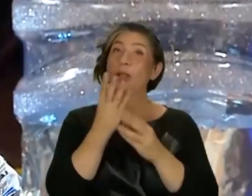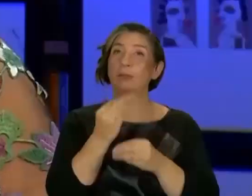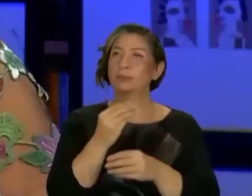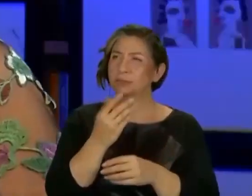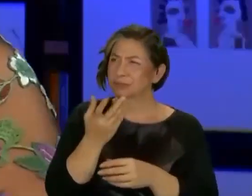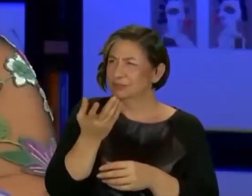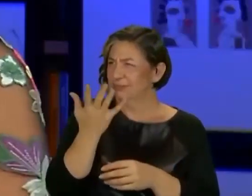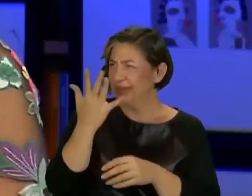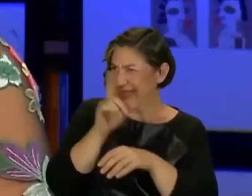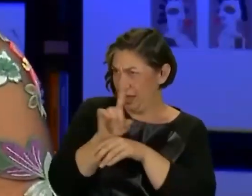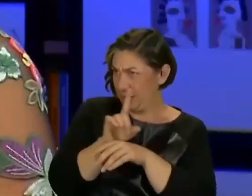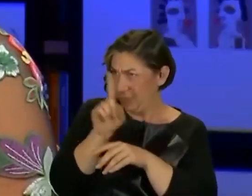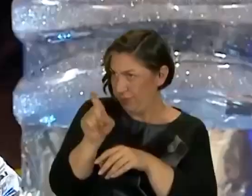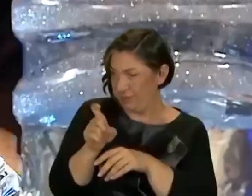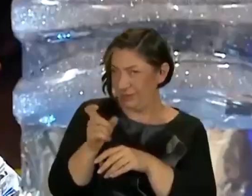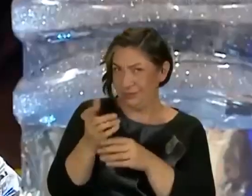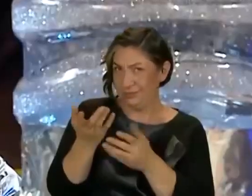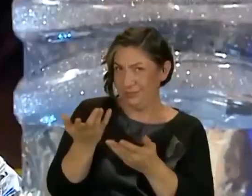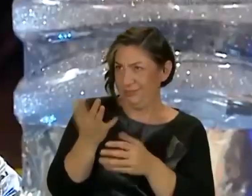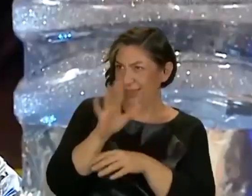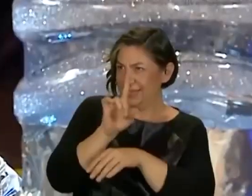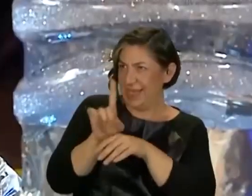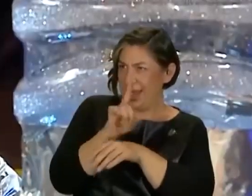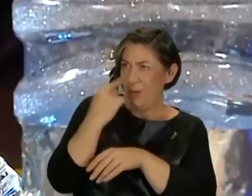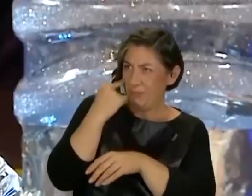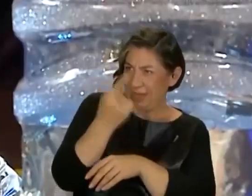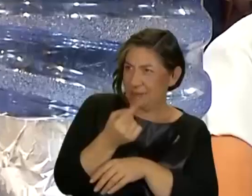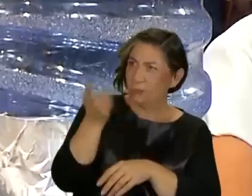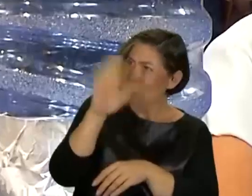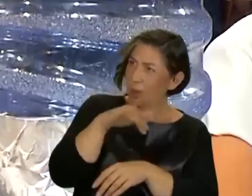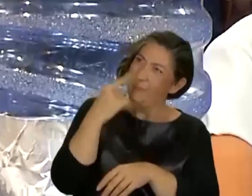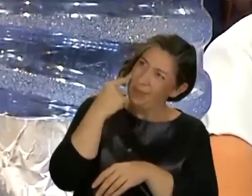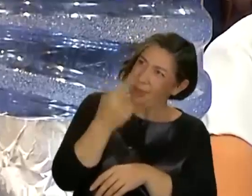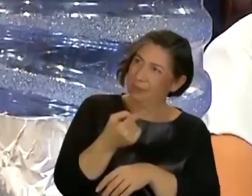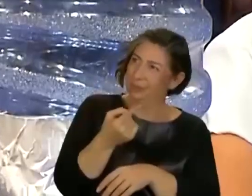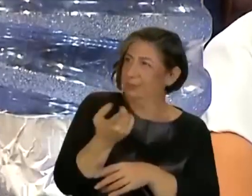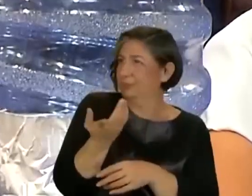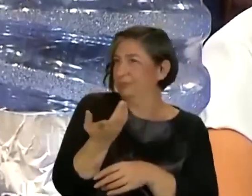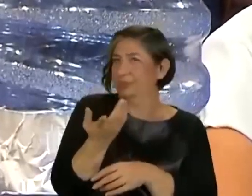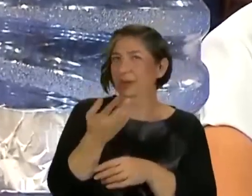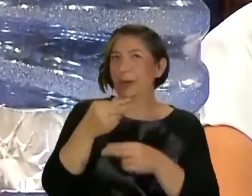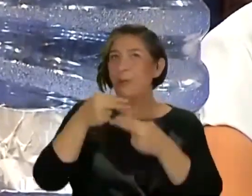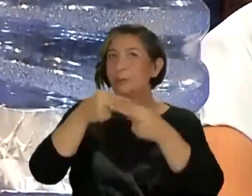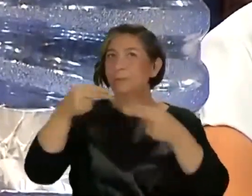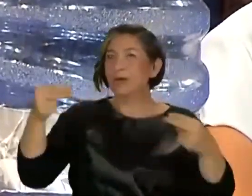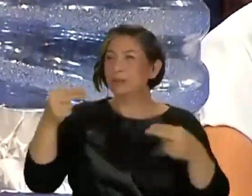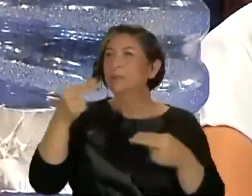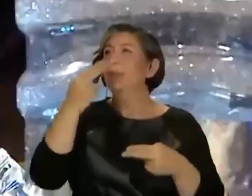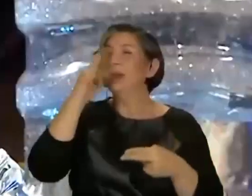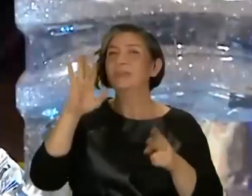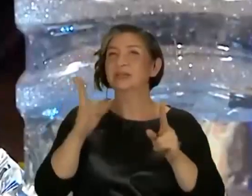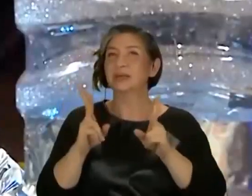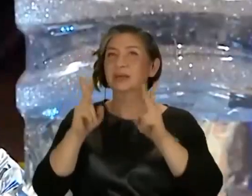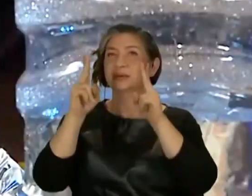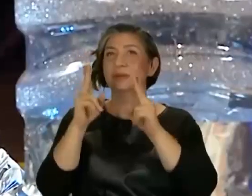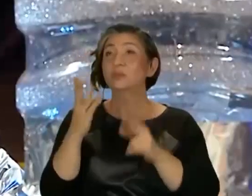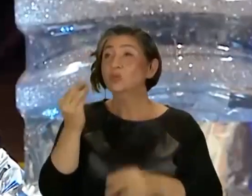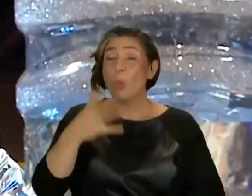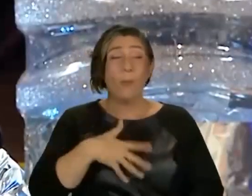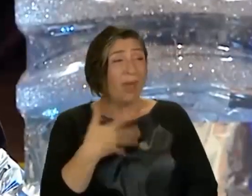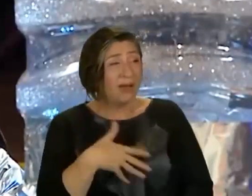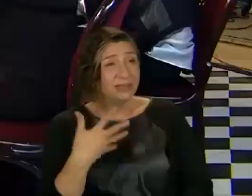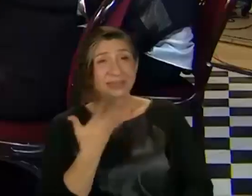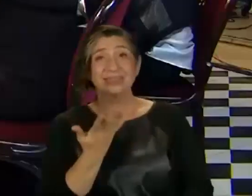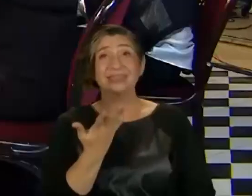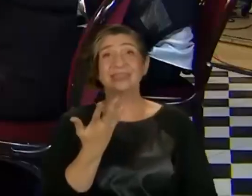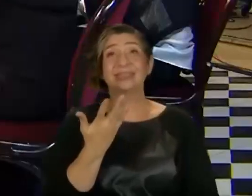olabilir. 5 saniye mi bakalım? Evet. Ya 5 saniye bakalım, sonrasına da bakalım. Band program çekiyoruz. Ama çok meraklısın. Hangi